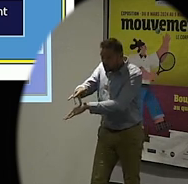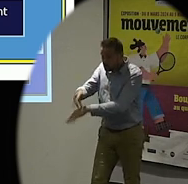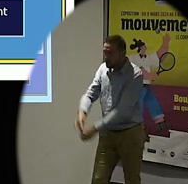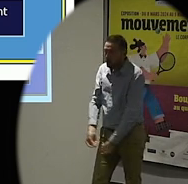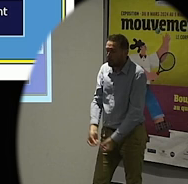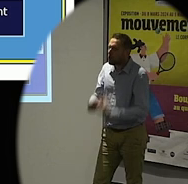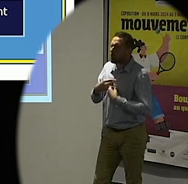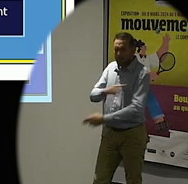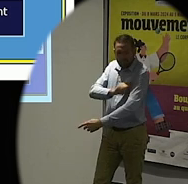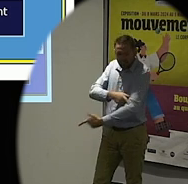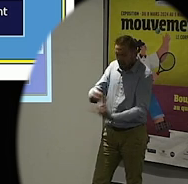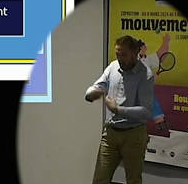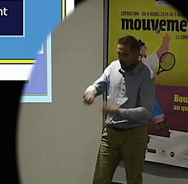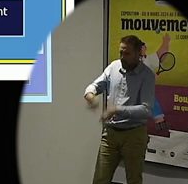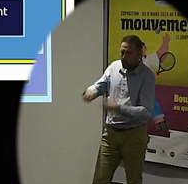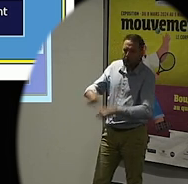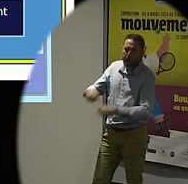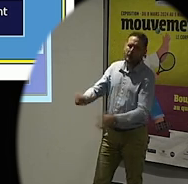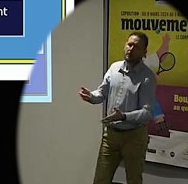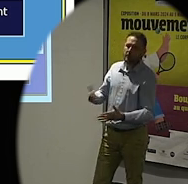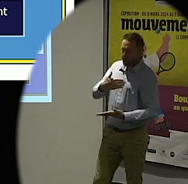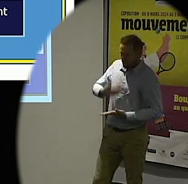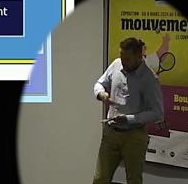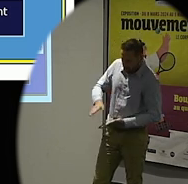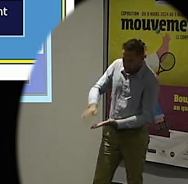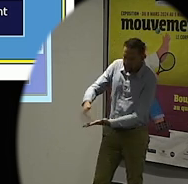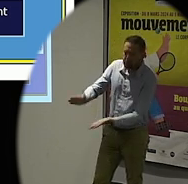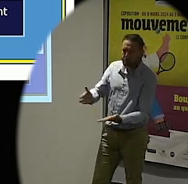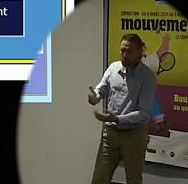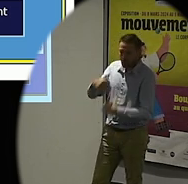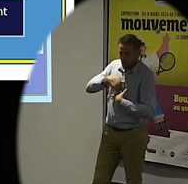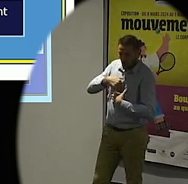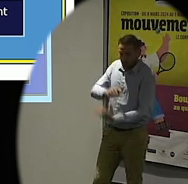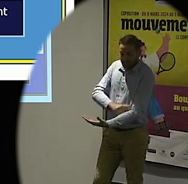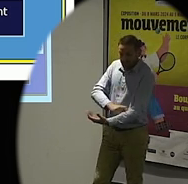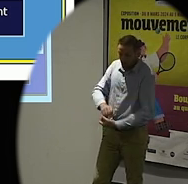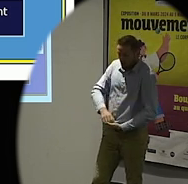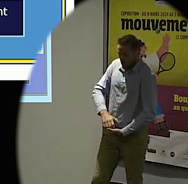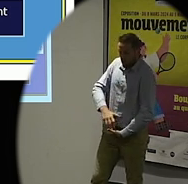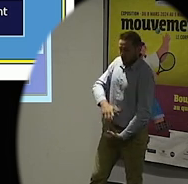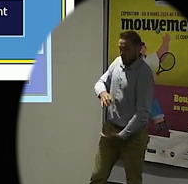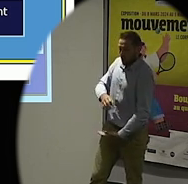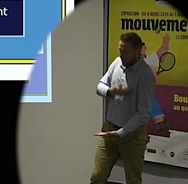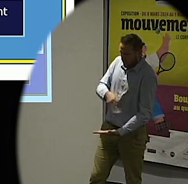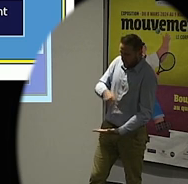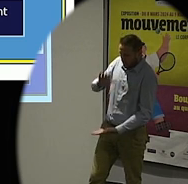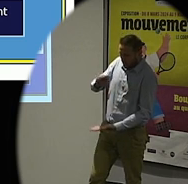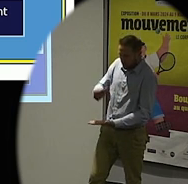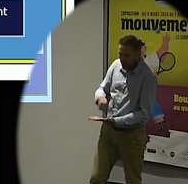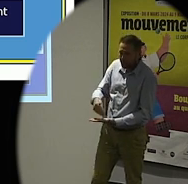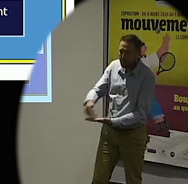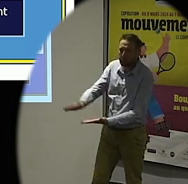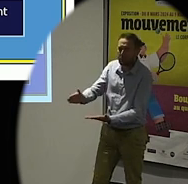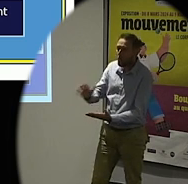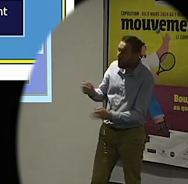se défouler. C'est une ressource aussi quand le stress est un peu trop envahissant ou quand il y a d'autres difficultés de la